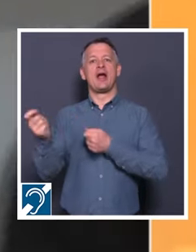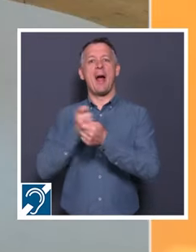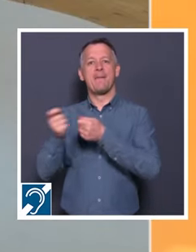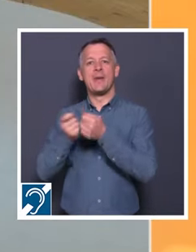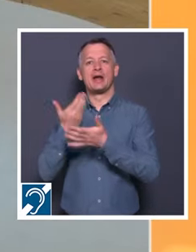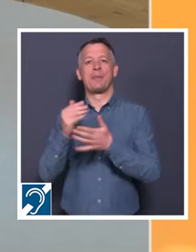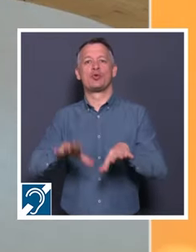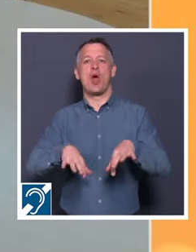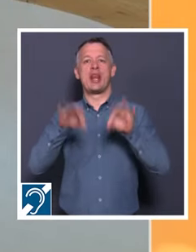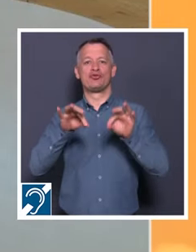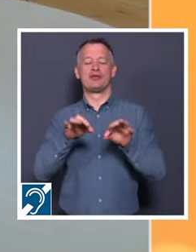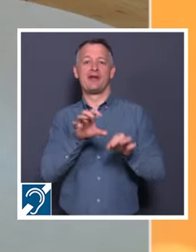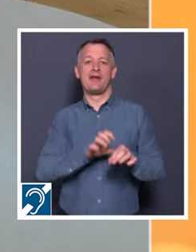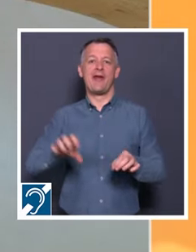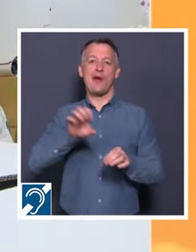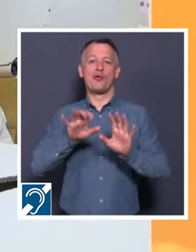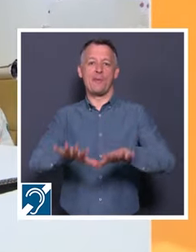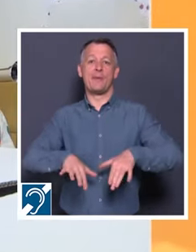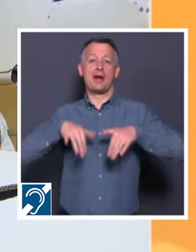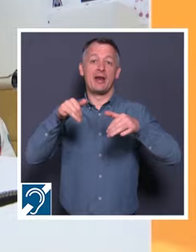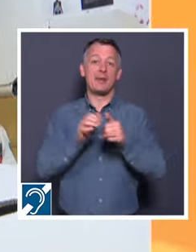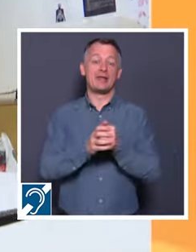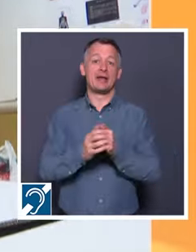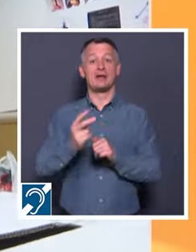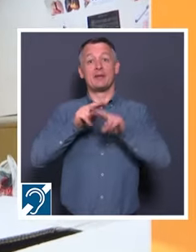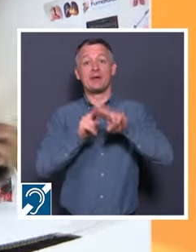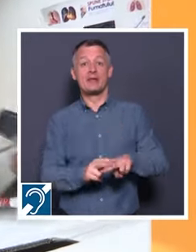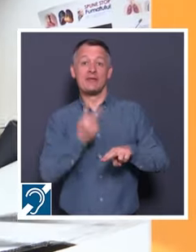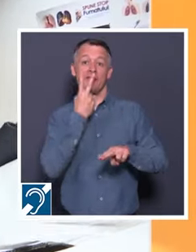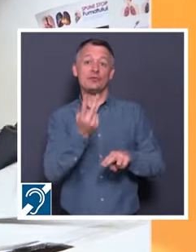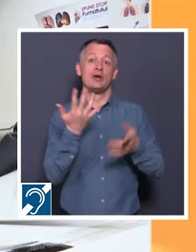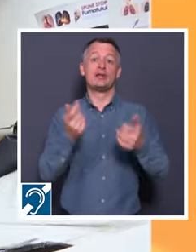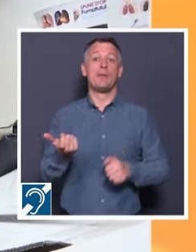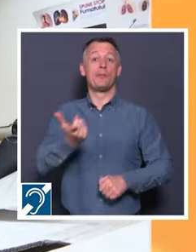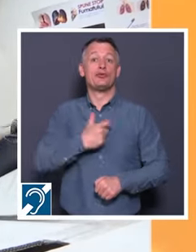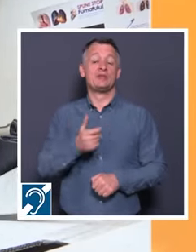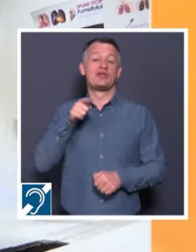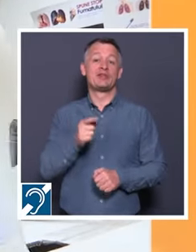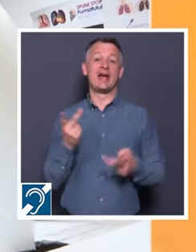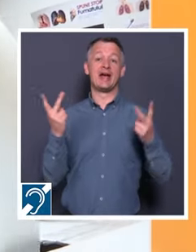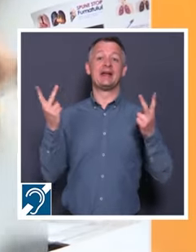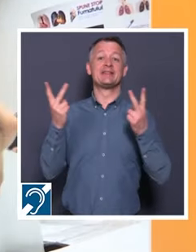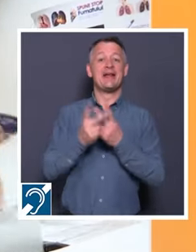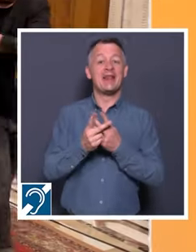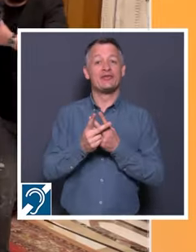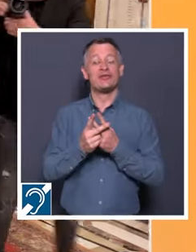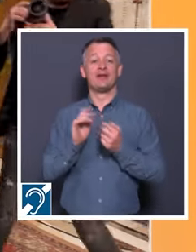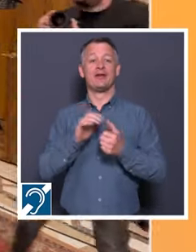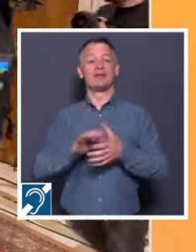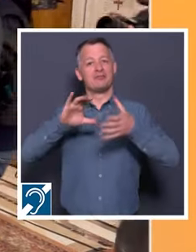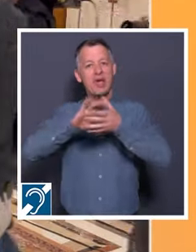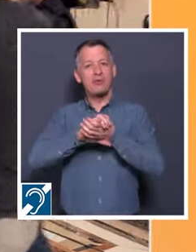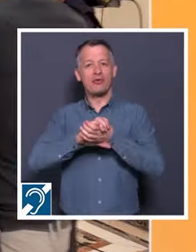alegerile europarlamentare. Rămâne de văzut însă cât de posibilă este această armonie, așa cum v-am spus. Pe de altă